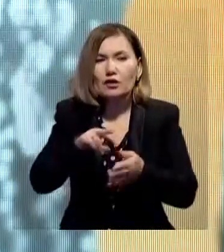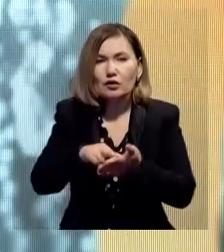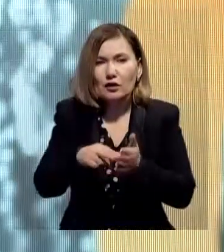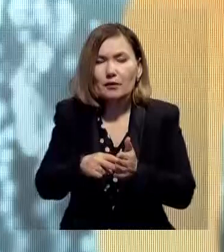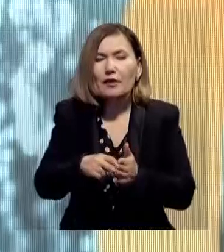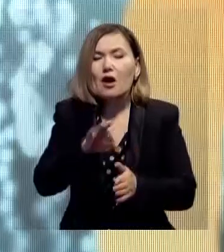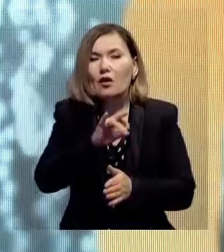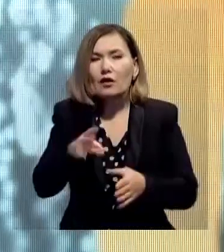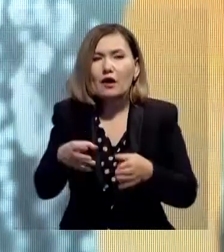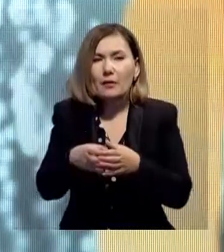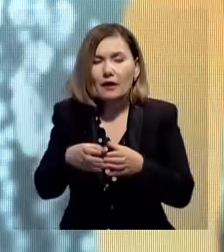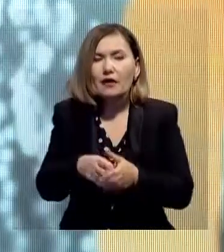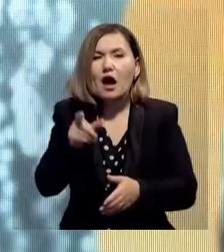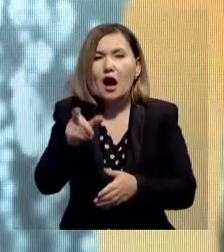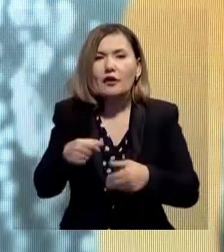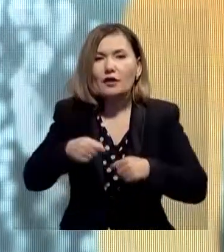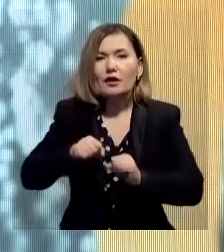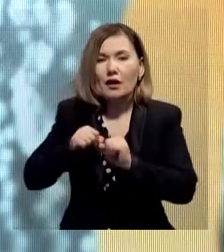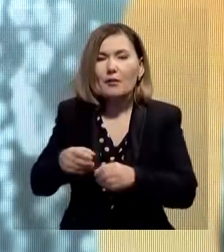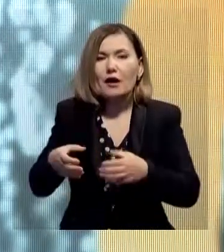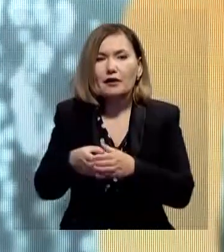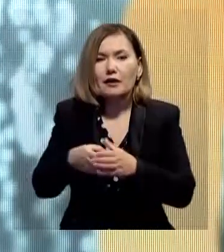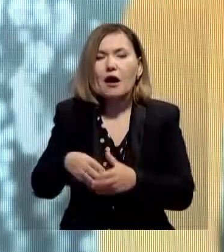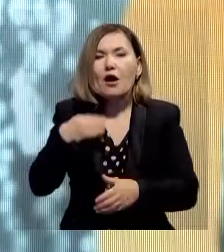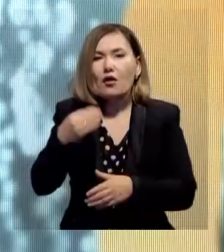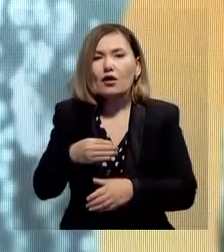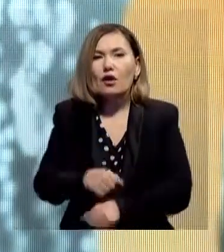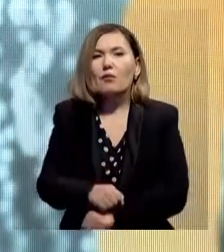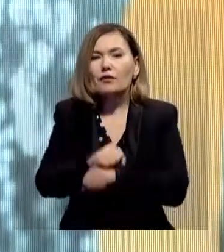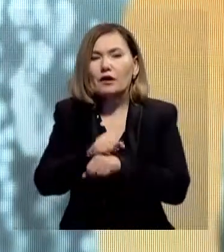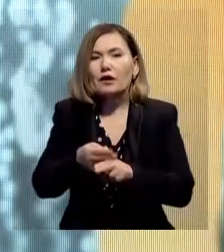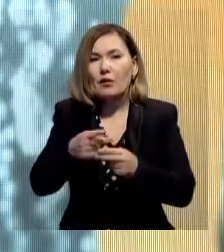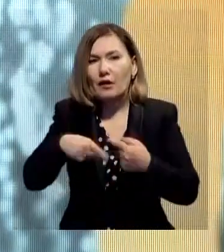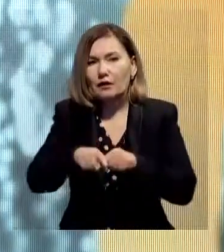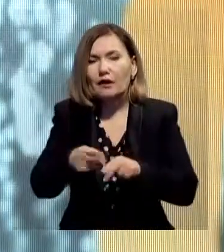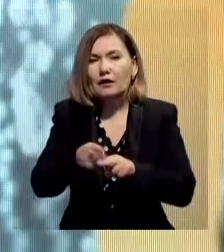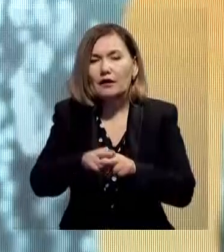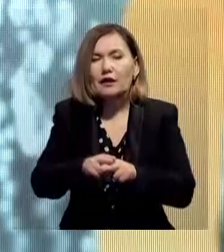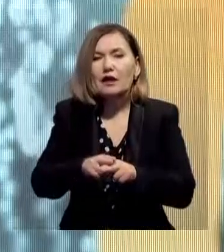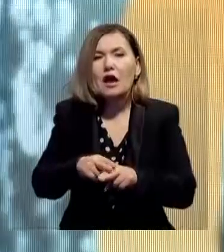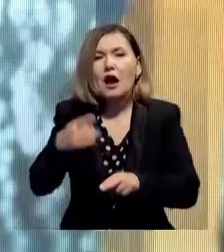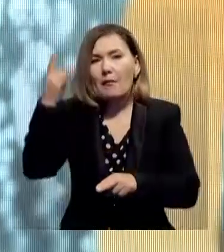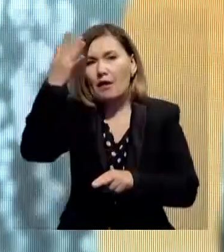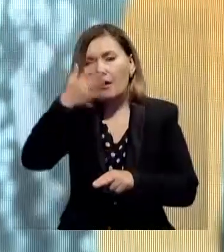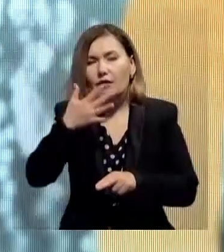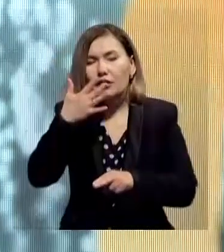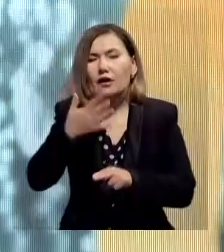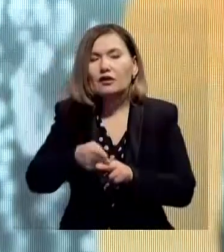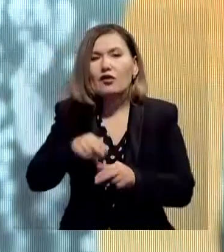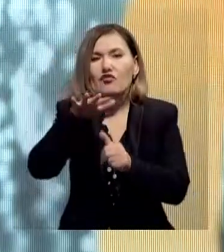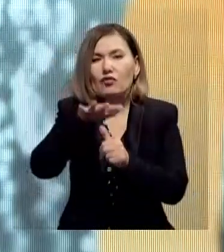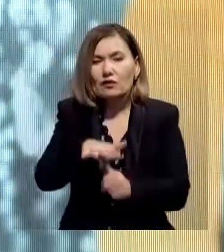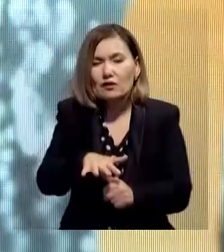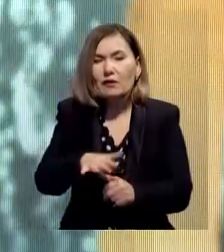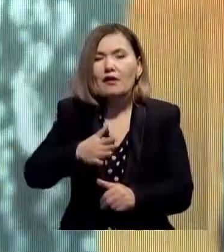тиіс. Біріккен ұлттар ұйымының адам құқықтары жөніндегі басқармасы Франция құқық қорғау органдарындағы асқынған нәсілшілдікпен күресті күшейту керек